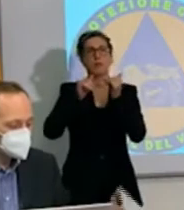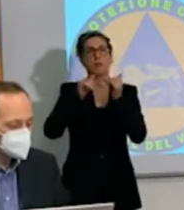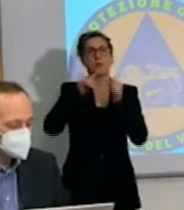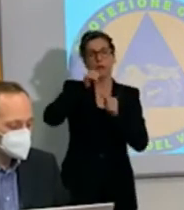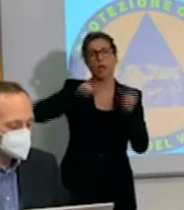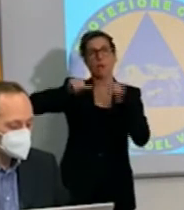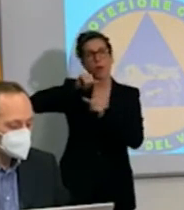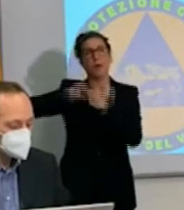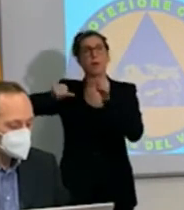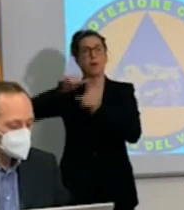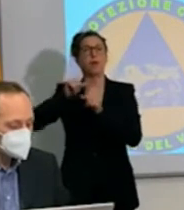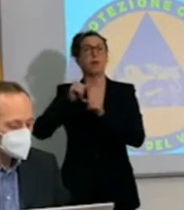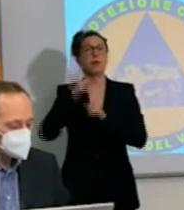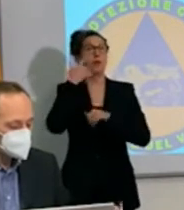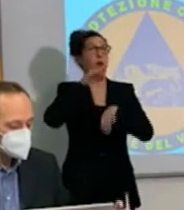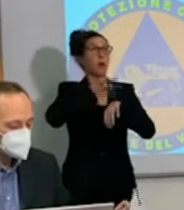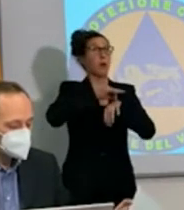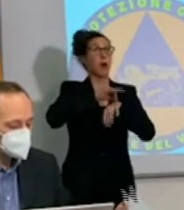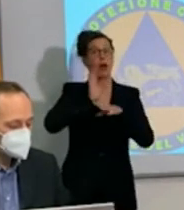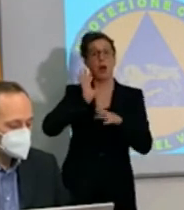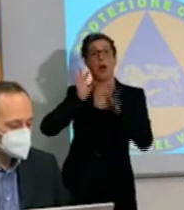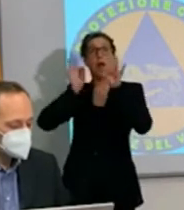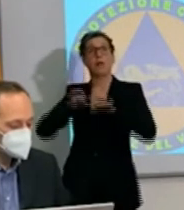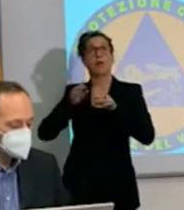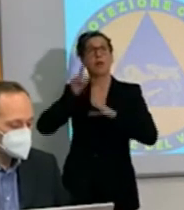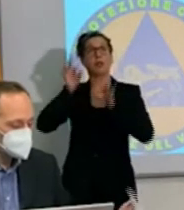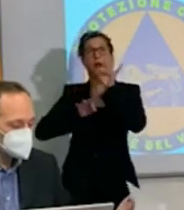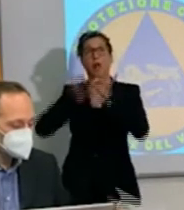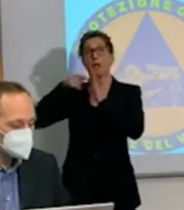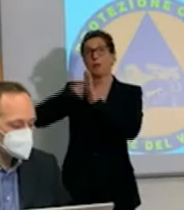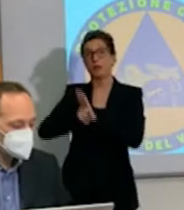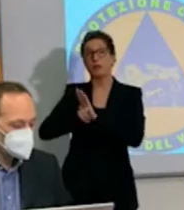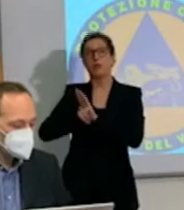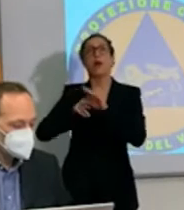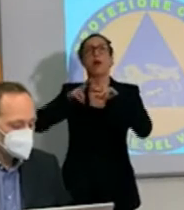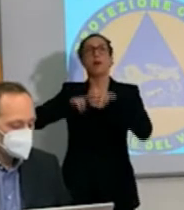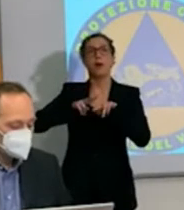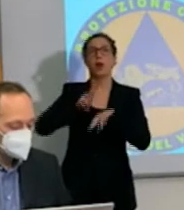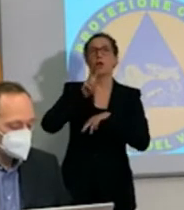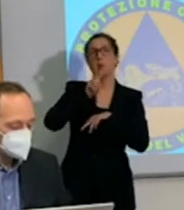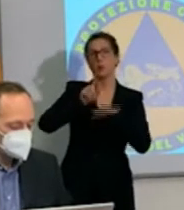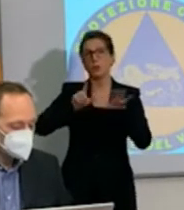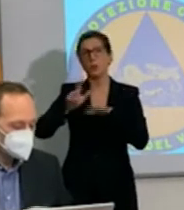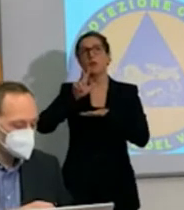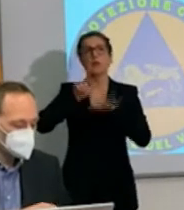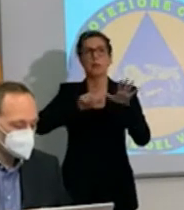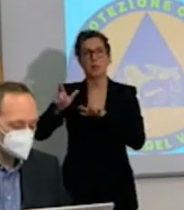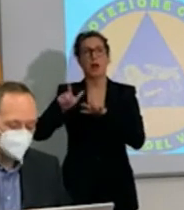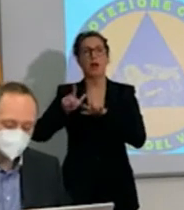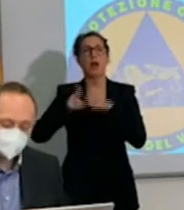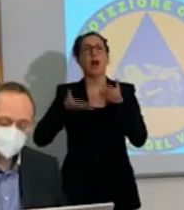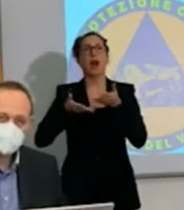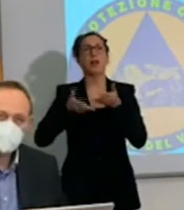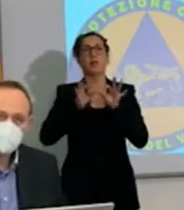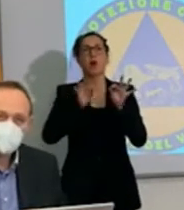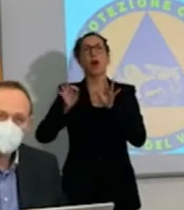quando entrò un paziente in terapia intensiva si fa 2 3 settimane e quindi abbiamo già i primi pazienti che escono quindi è ovvio che adesso si